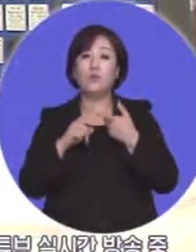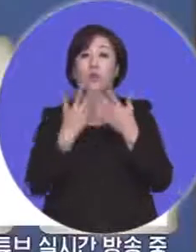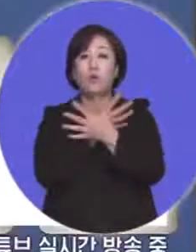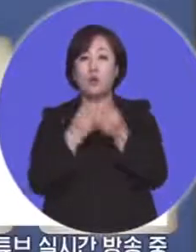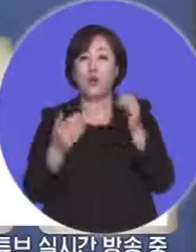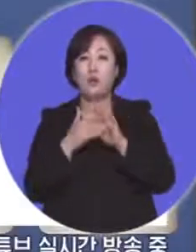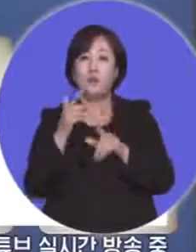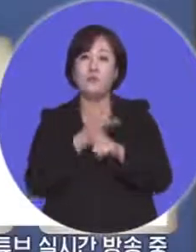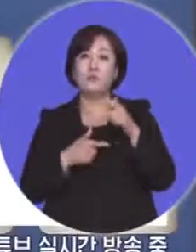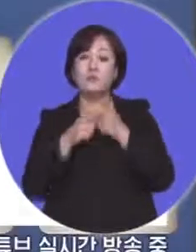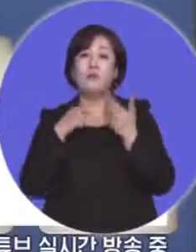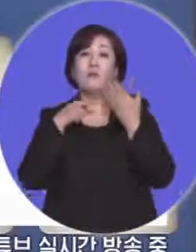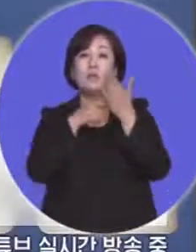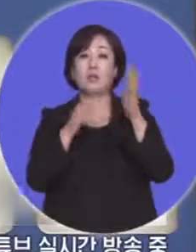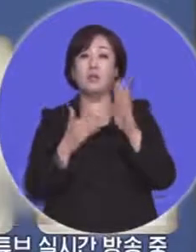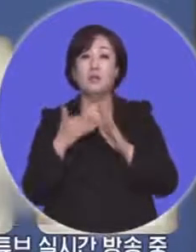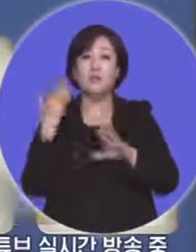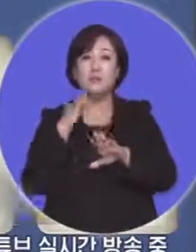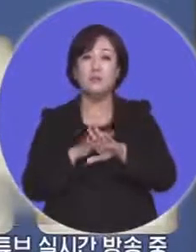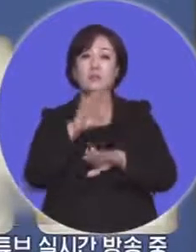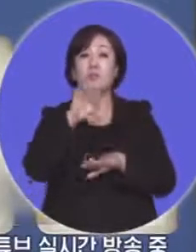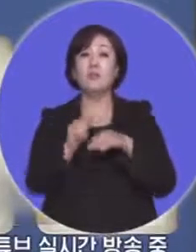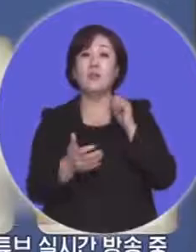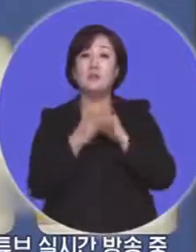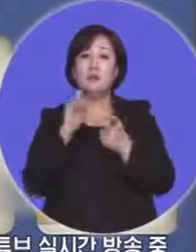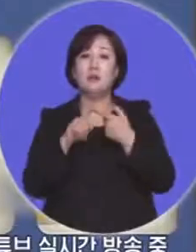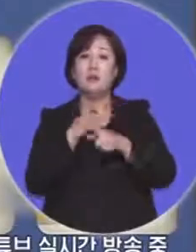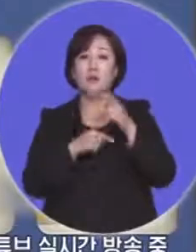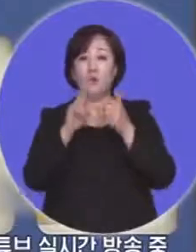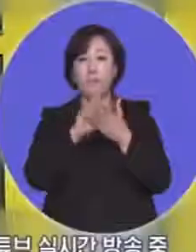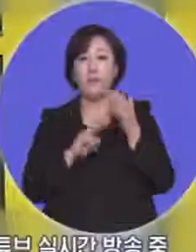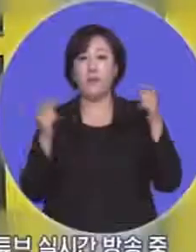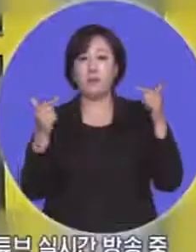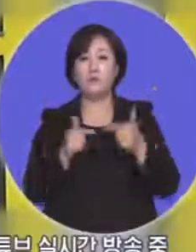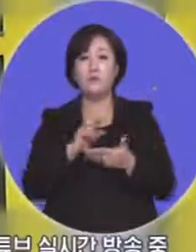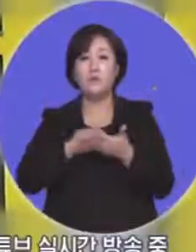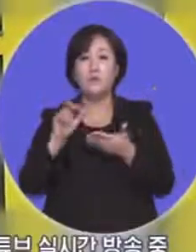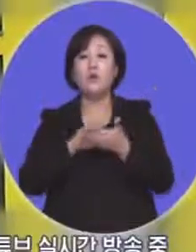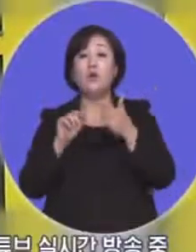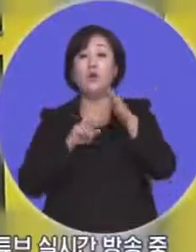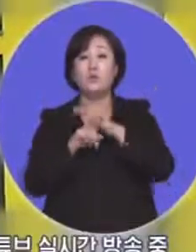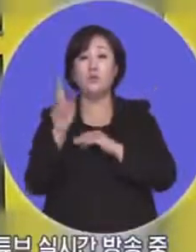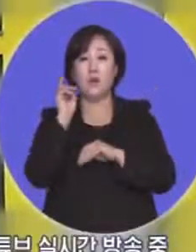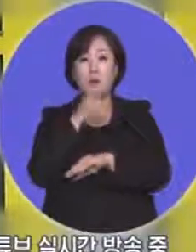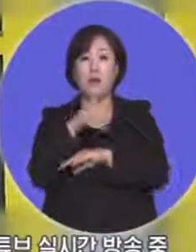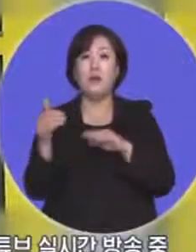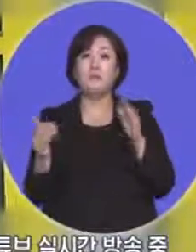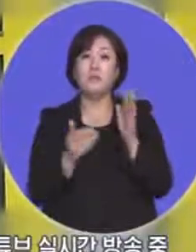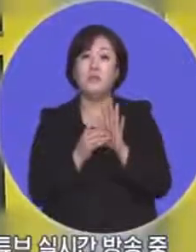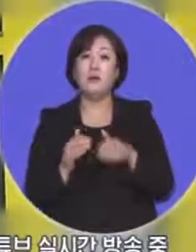갱신 청구권제 시행으로 전세 낀 집에 대한 매매가 크게 줄어든 때문으로 분석됩니다.